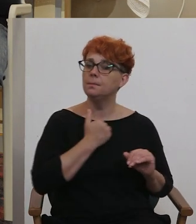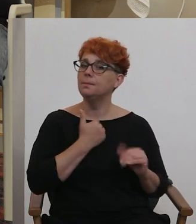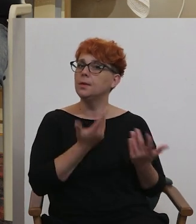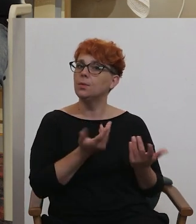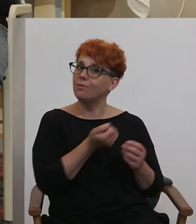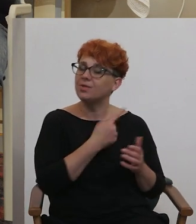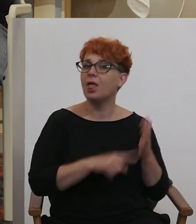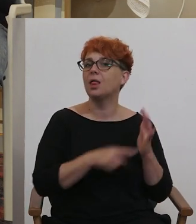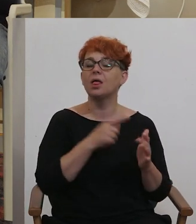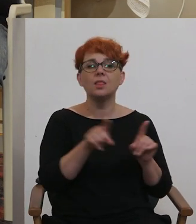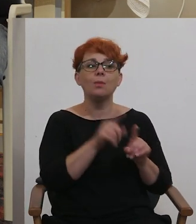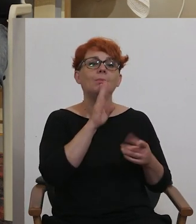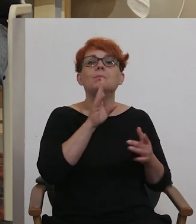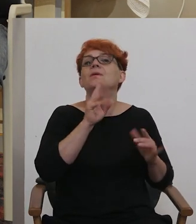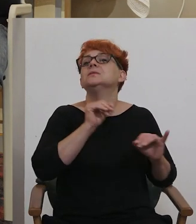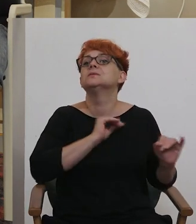Metodą dzwonienia,